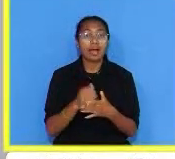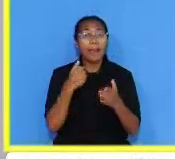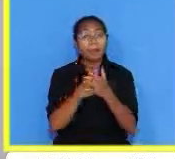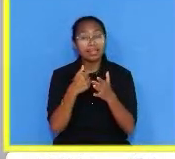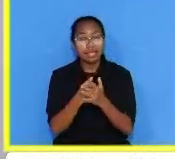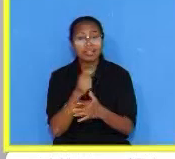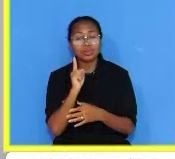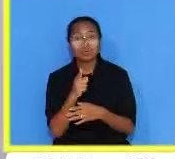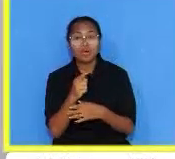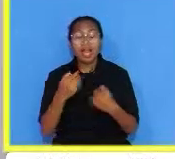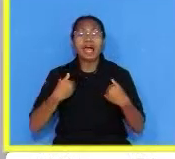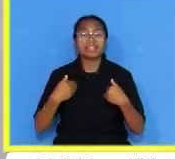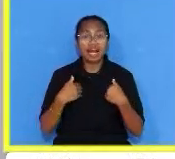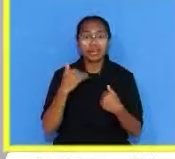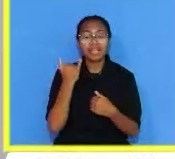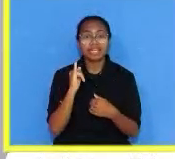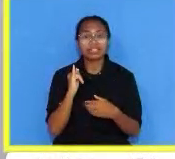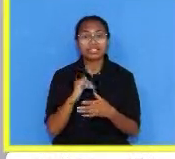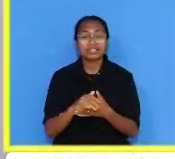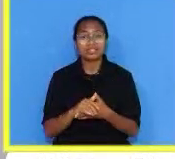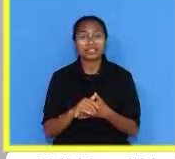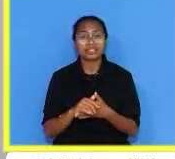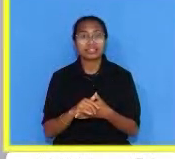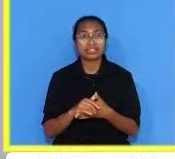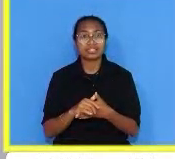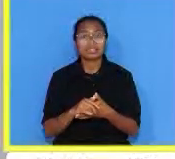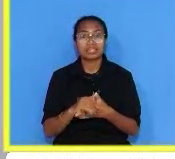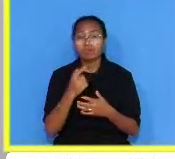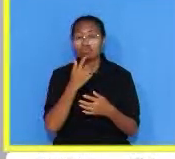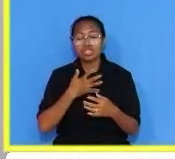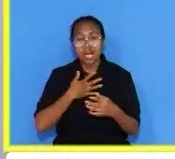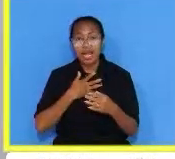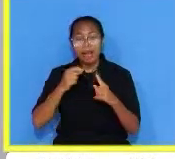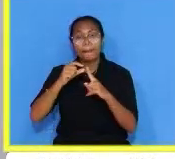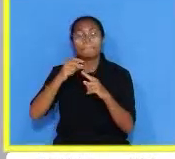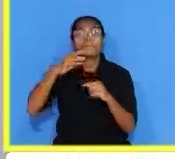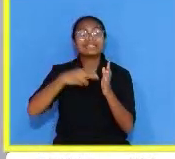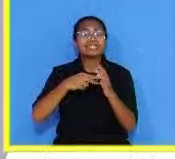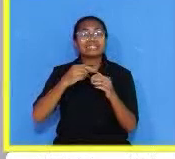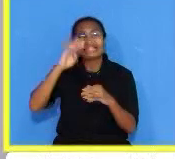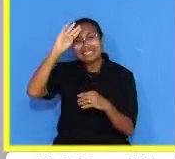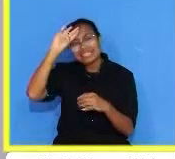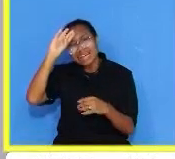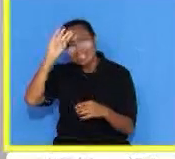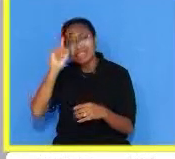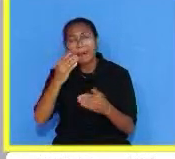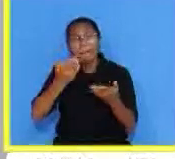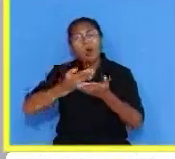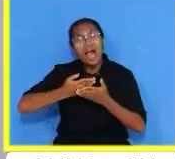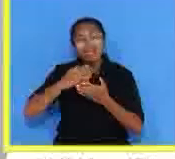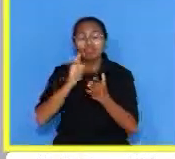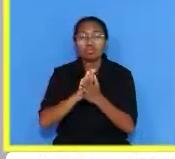itu karena ada yang karena penyakit bawaan, ada juga yang karena darah tinggi sehingga